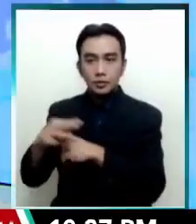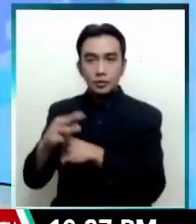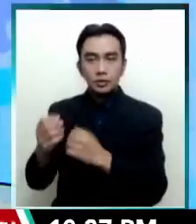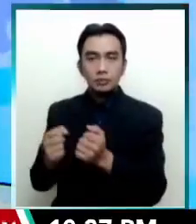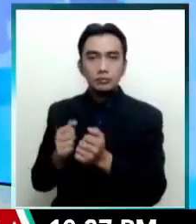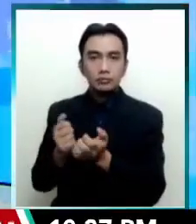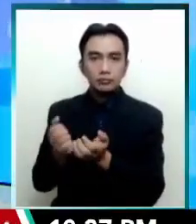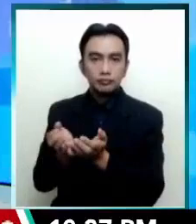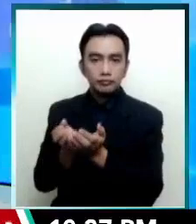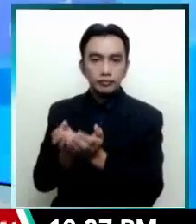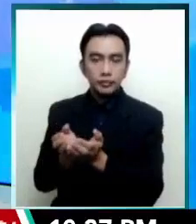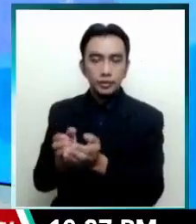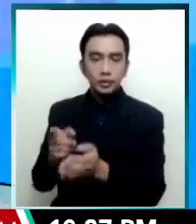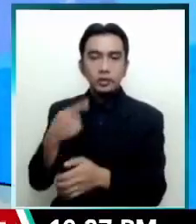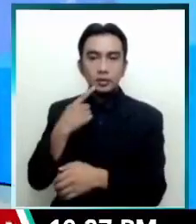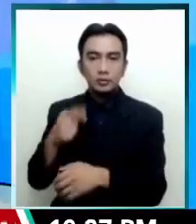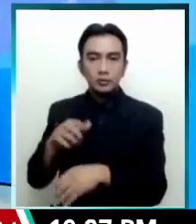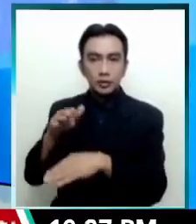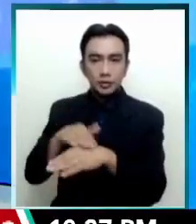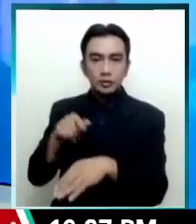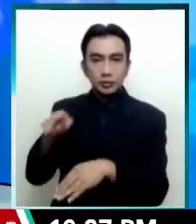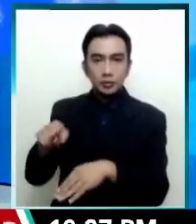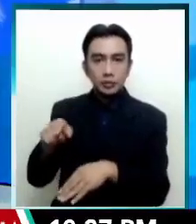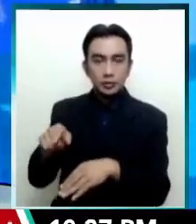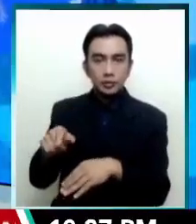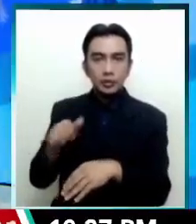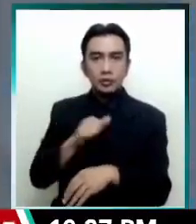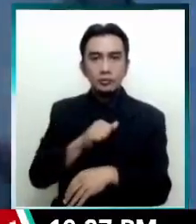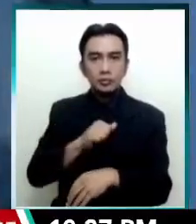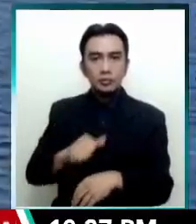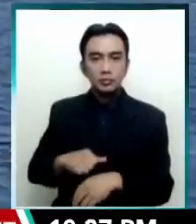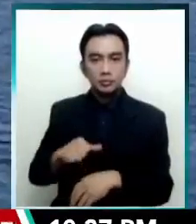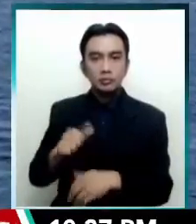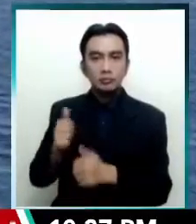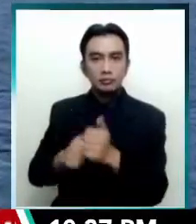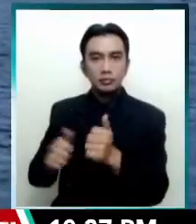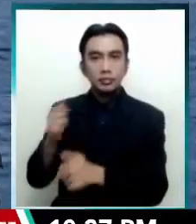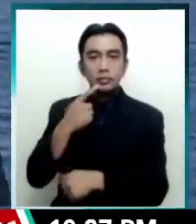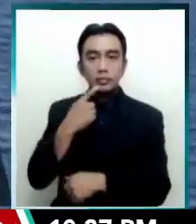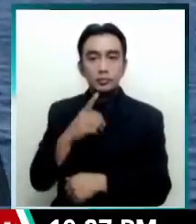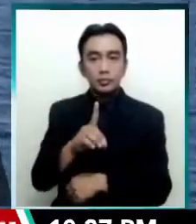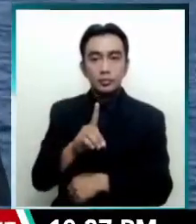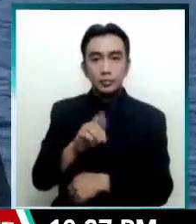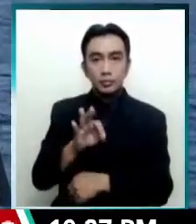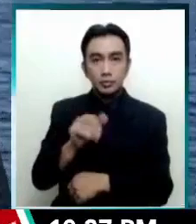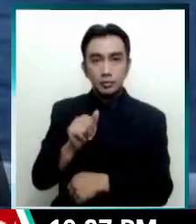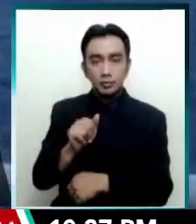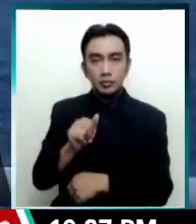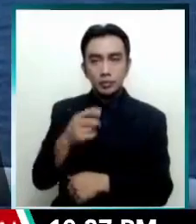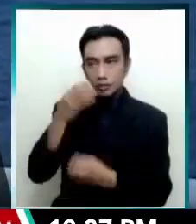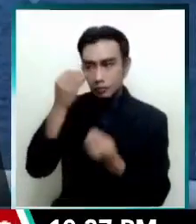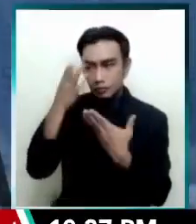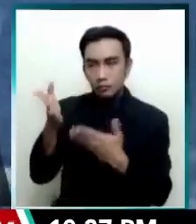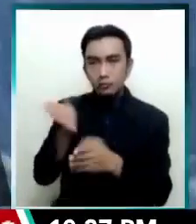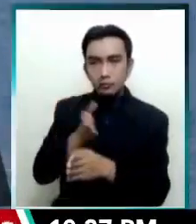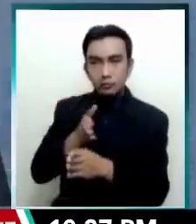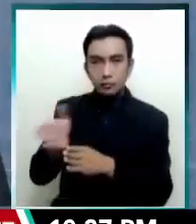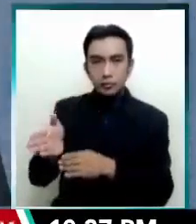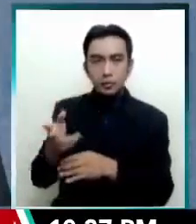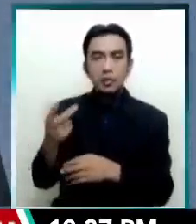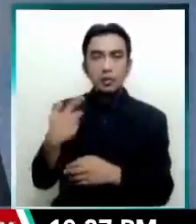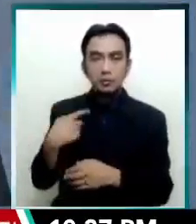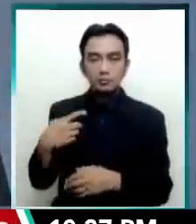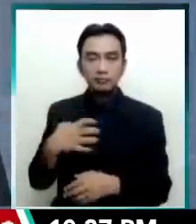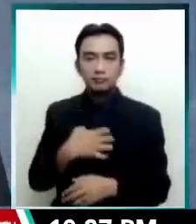Chinese Ambassador to the Philippines, Huang Silian. Ayon sa DFA, diretsang sinabi kay Huang na ipoprotesta ng Pilipinas